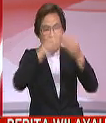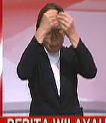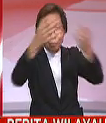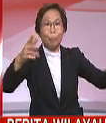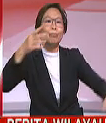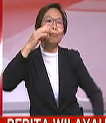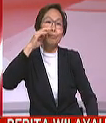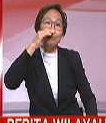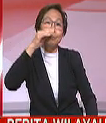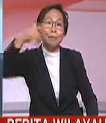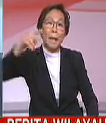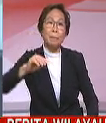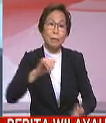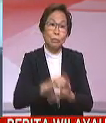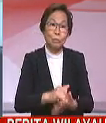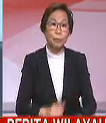tersebut.